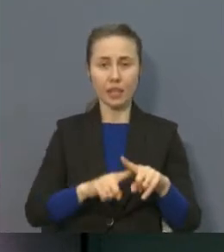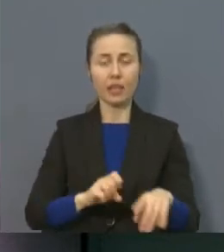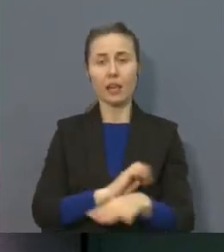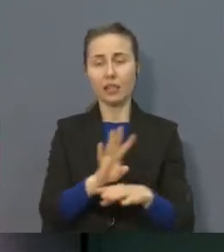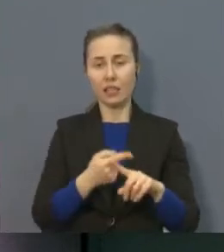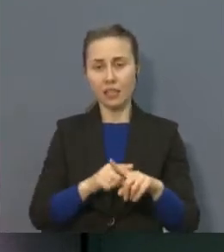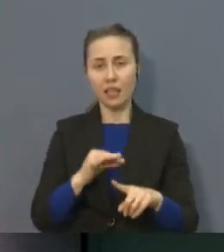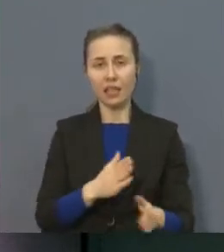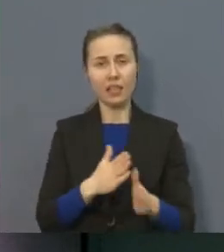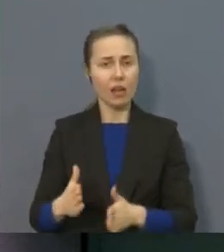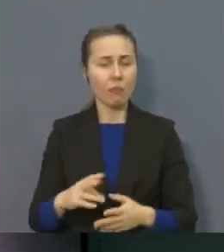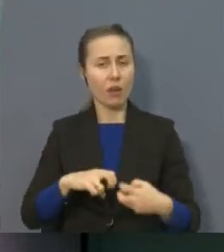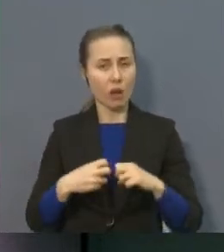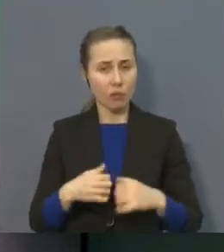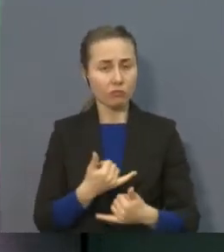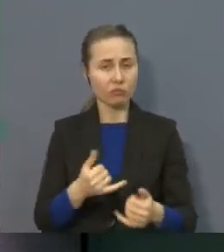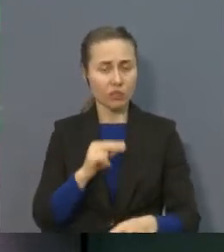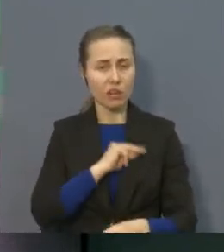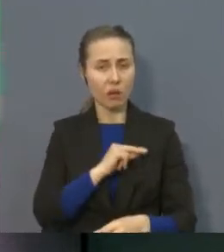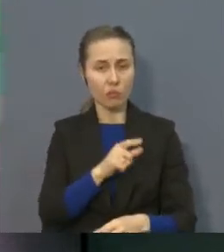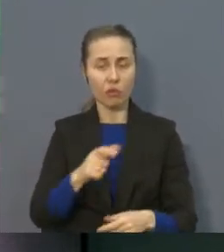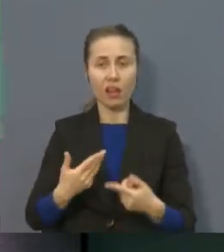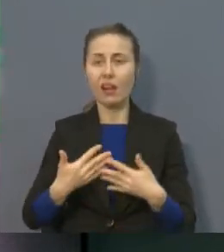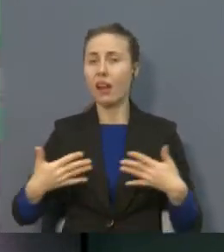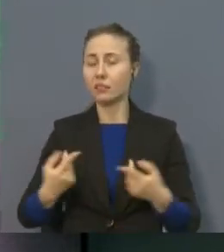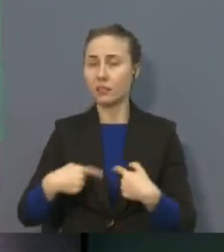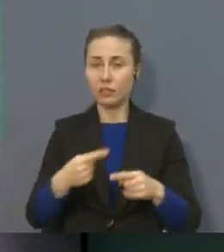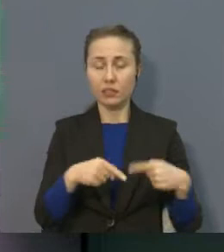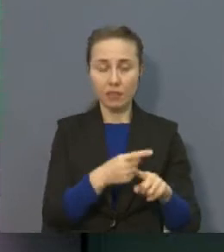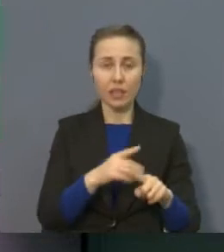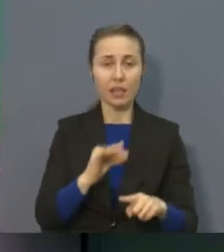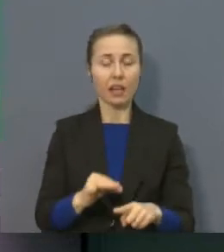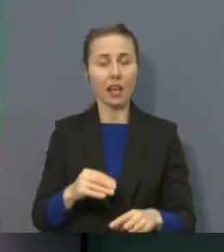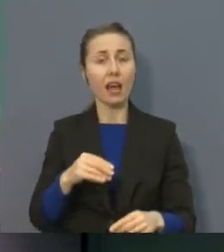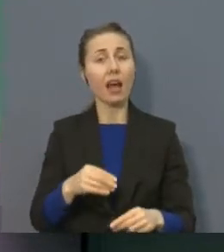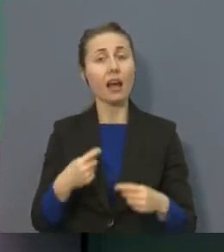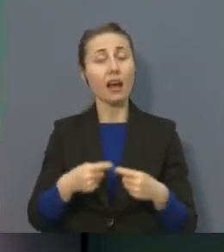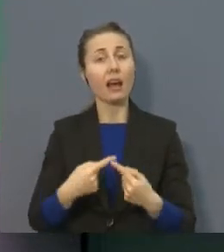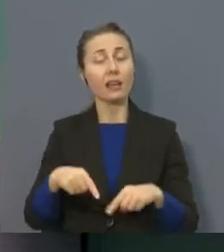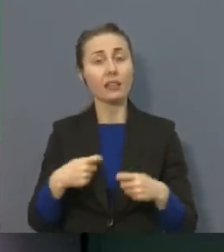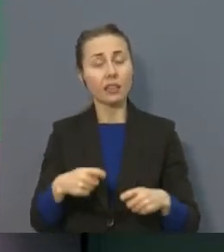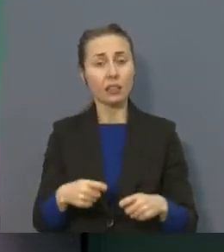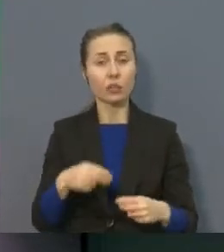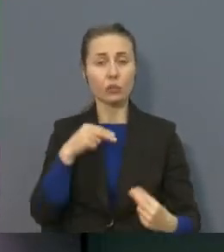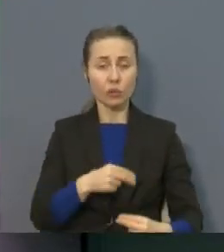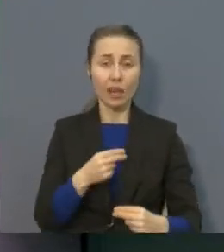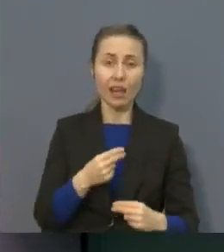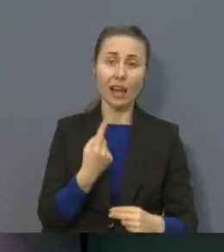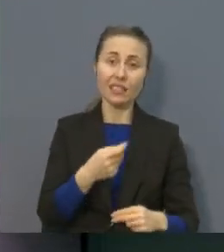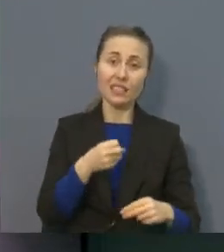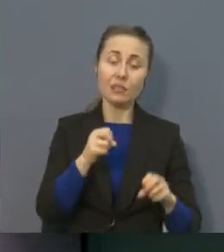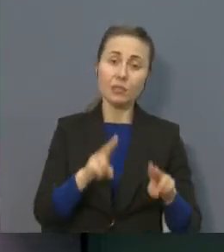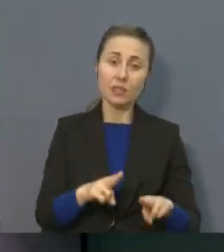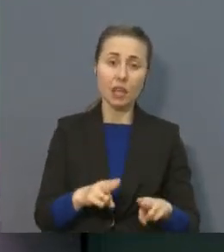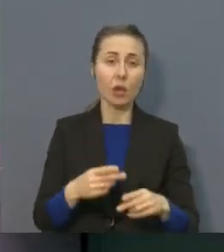тіреді. Еңбек нарығындағы бұрын соңды болмаған өзгерістер кейбір сала мамандарының бағасын арттырса, енді бірінің қиындықтан мүмкіндік